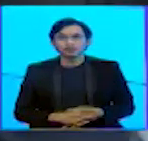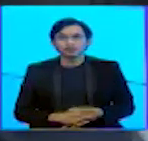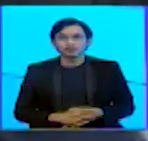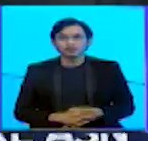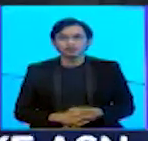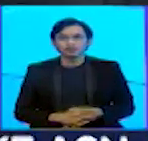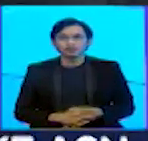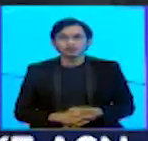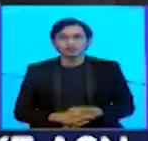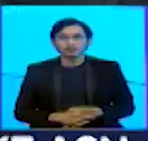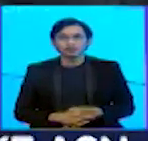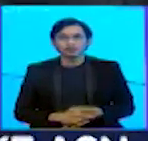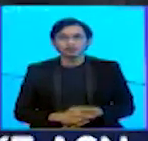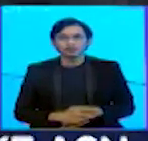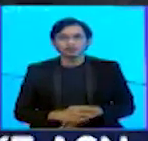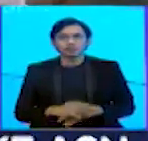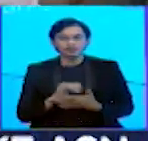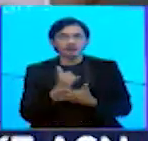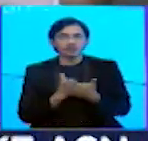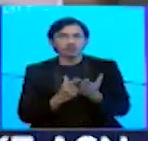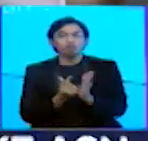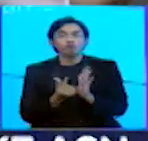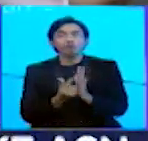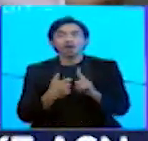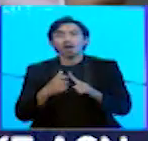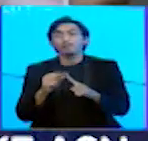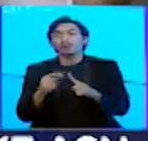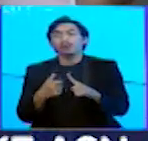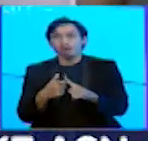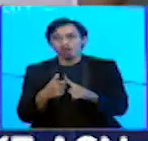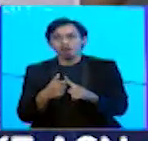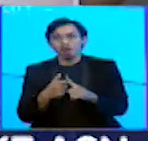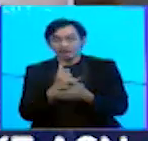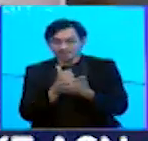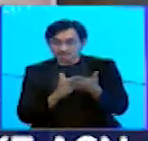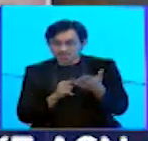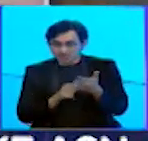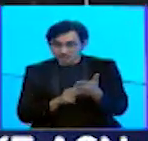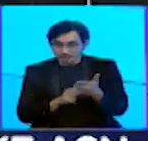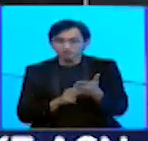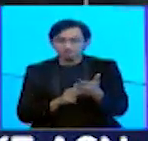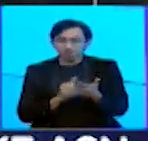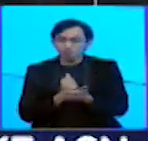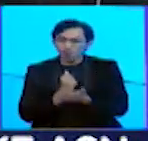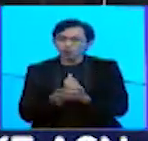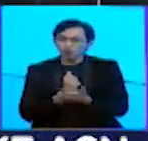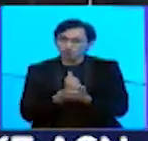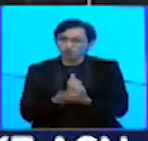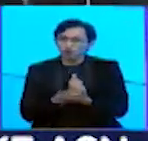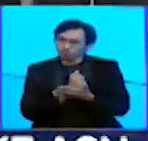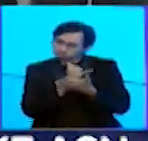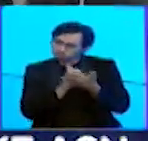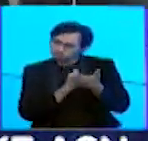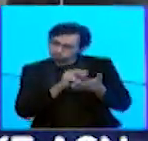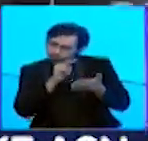Revisi Undang-Undang KPK tahun 2019 menjadi muara dari kekisruhan tes wawasan kebangsaan. Salah satu isi revisi